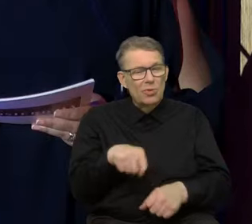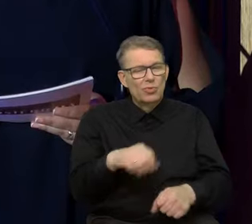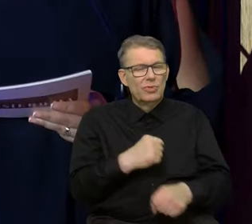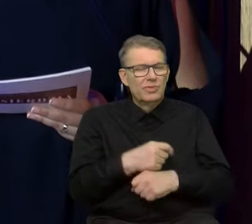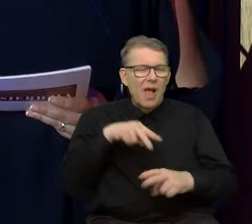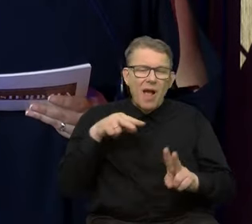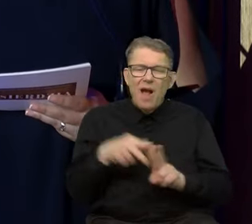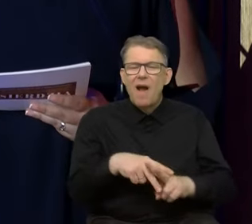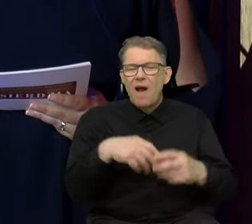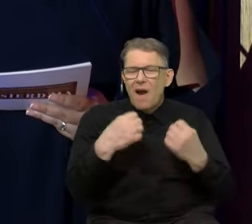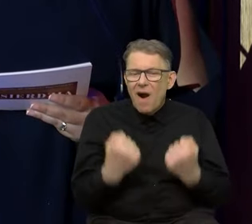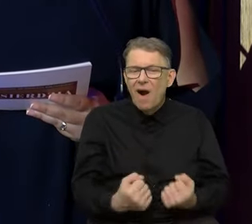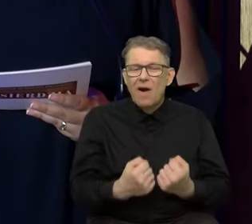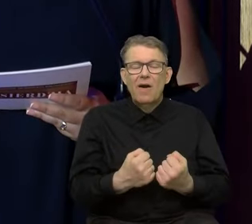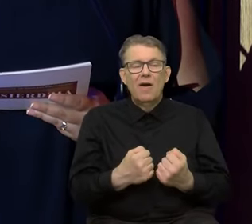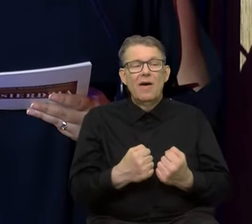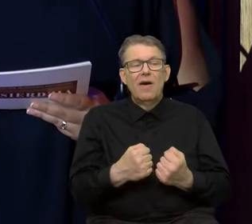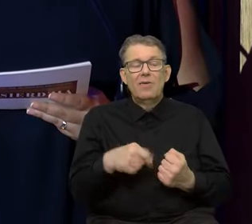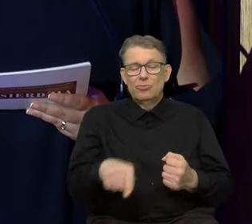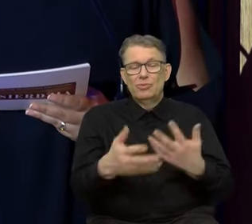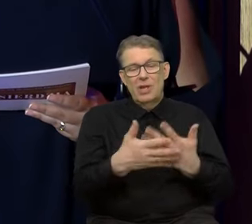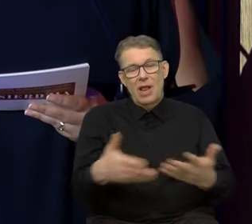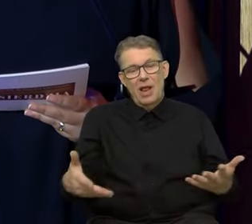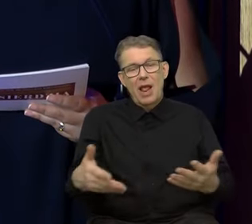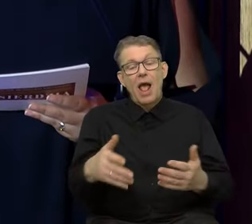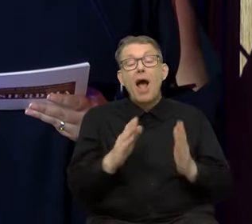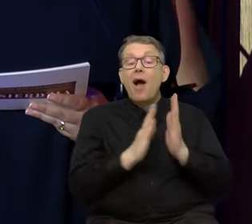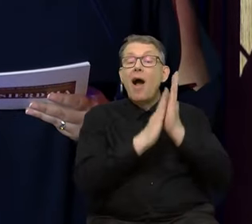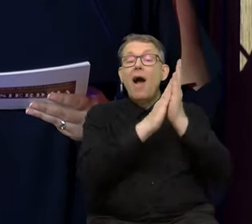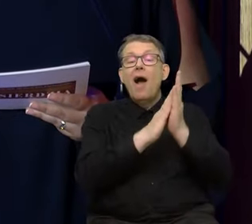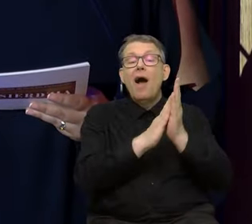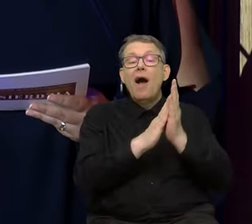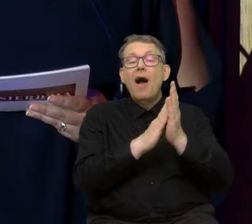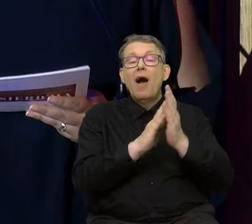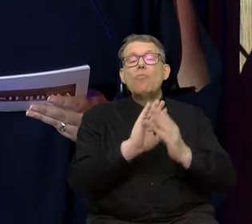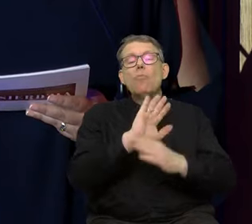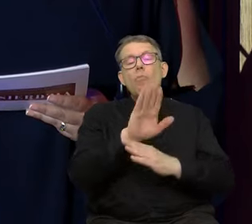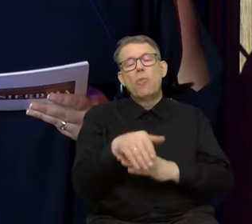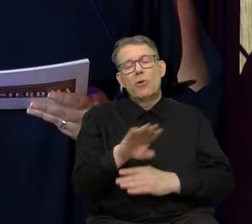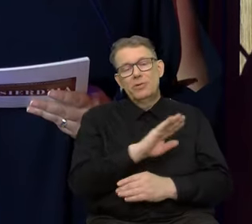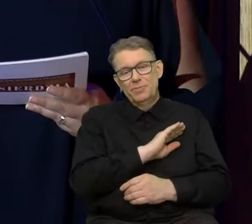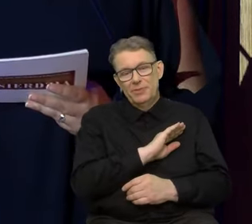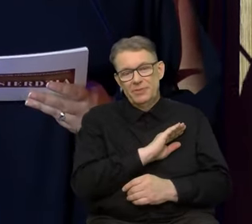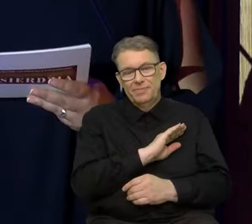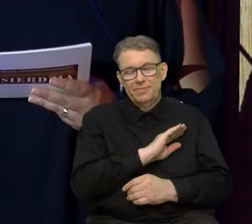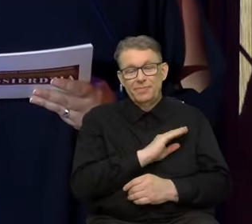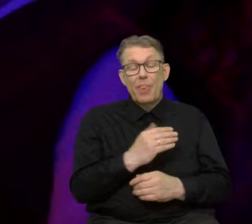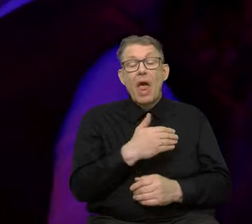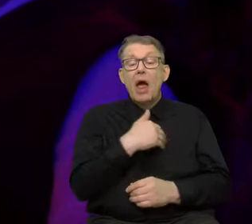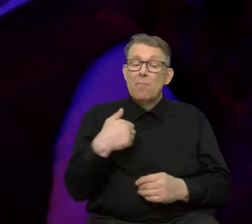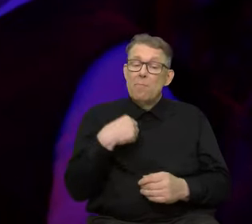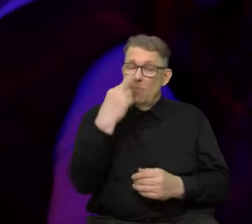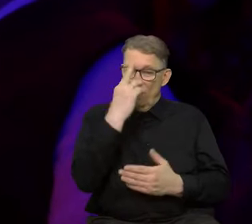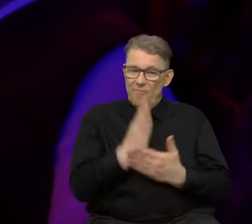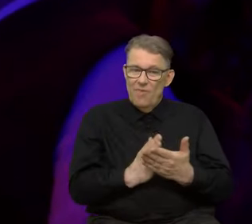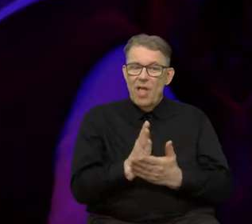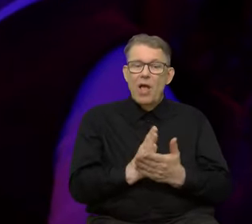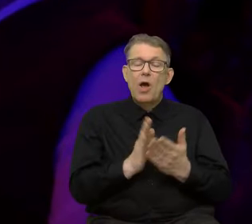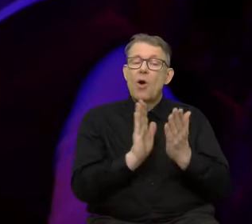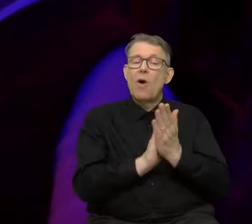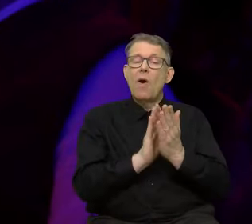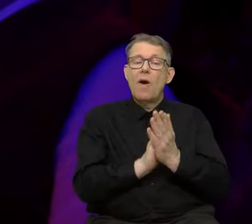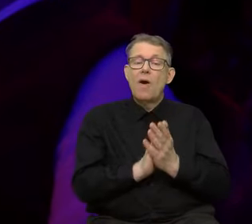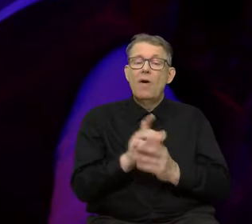znój. Mawiał, chwała jest dopiero po śmierci. Wierzymy, że